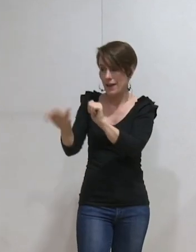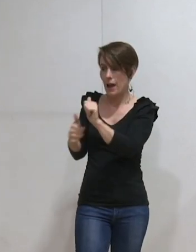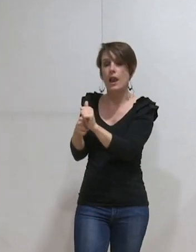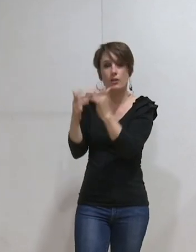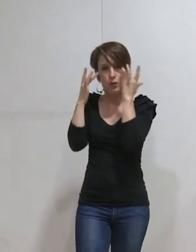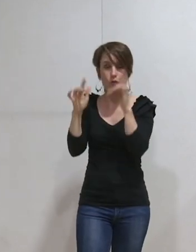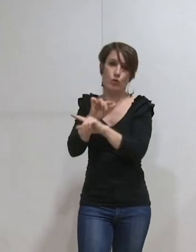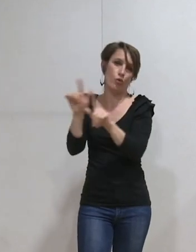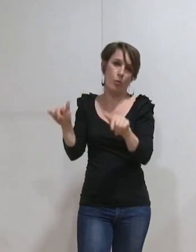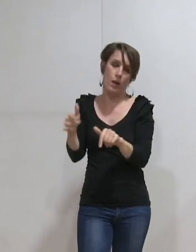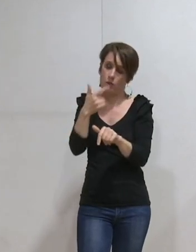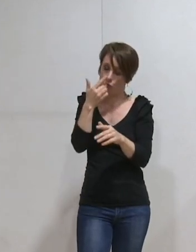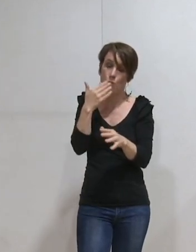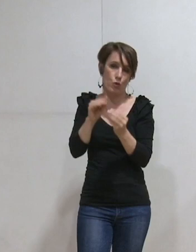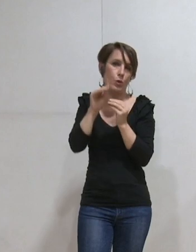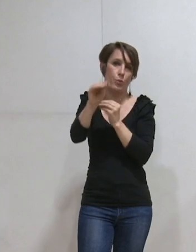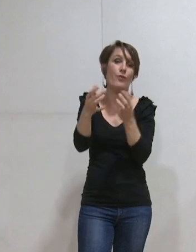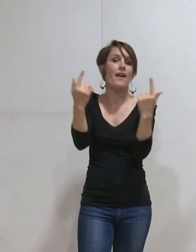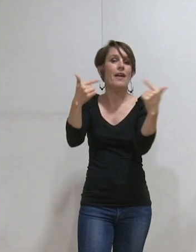que ce débat pourra avoir lieu en